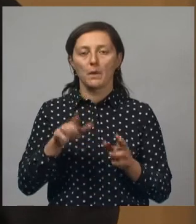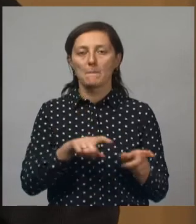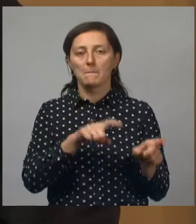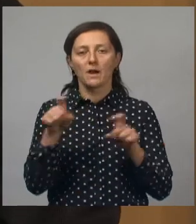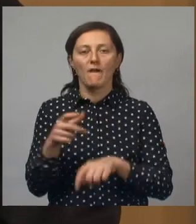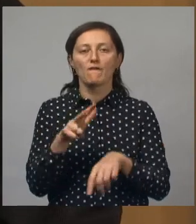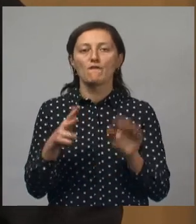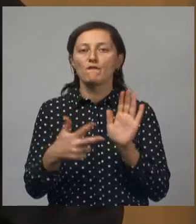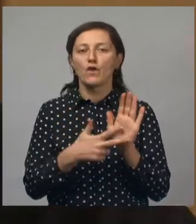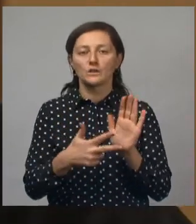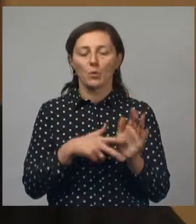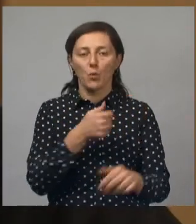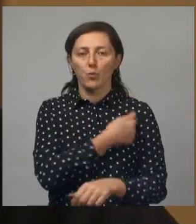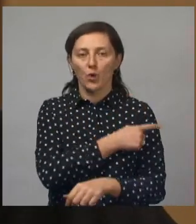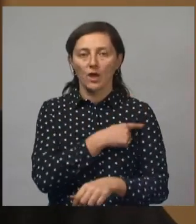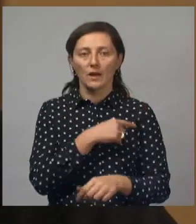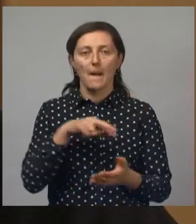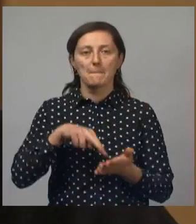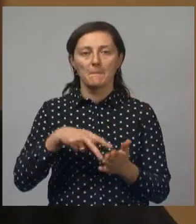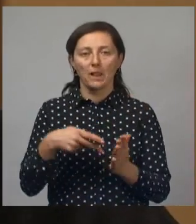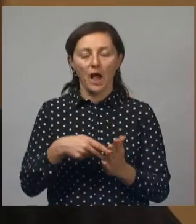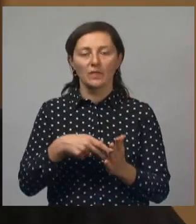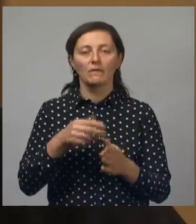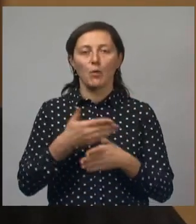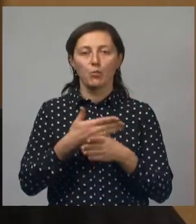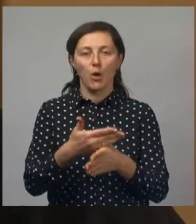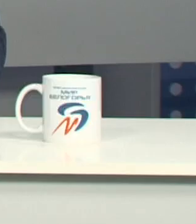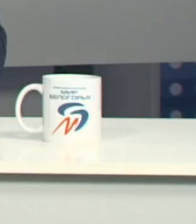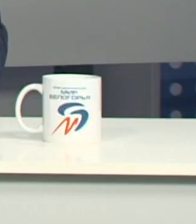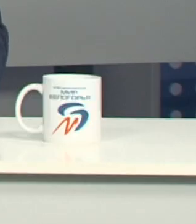8-го поликлинического отделения. То есть, плановая помощь остается в том же объеме.